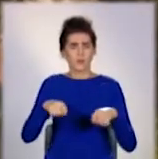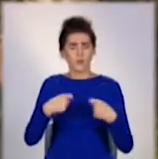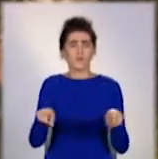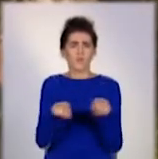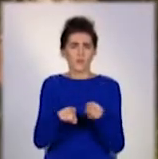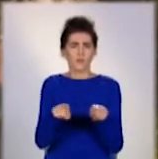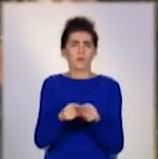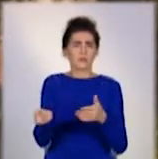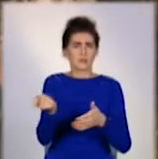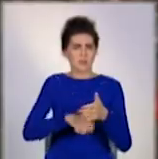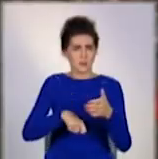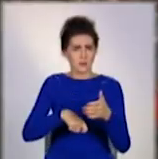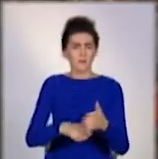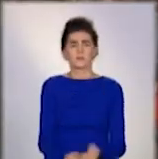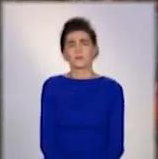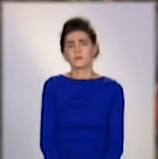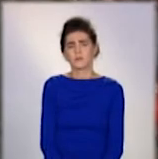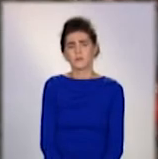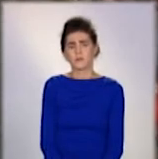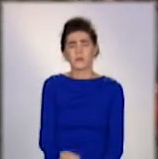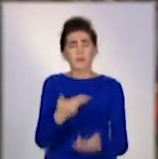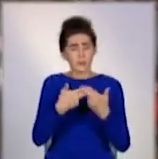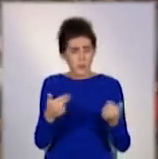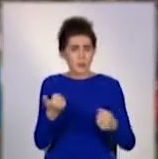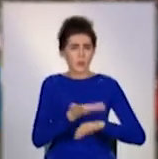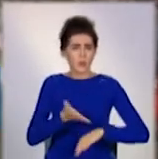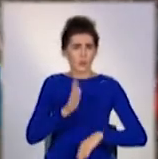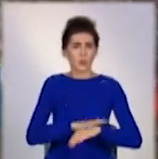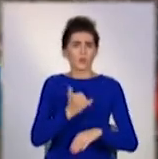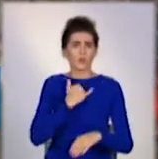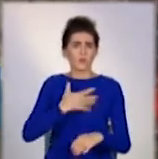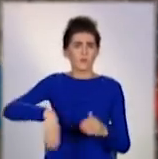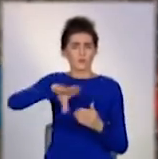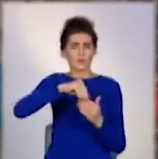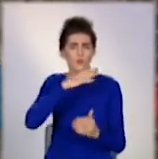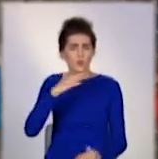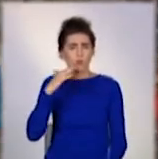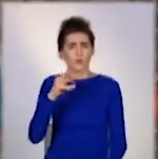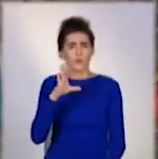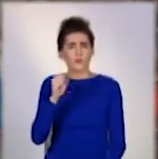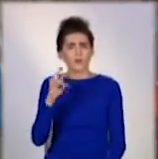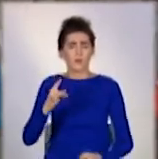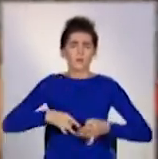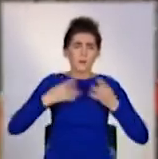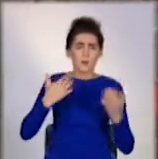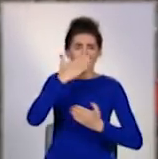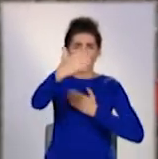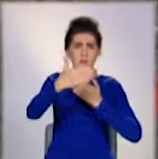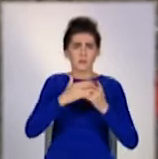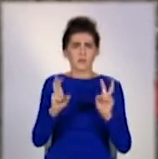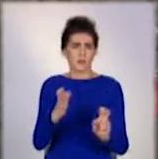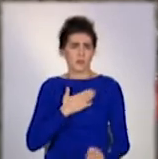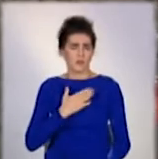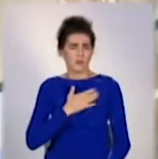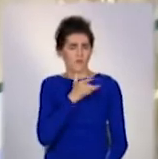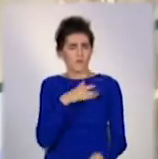одно зачинилися. Ну, тяжело, тому що у нас, бачите, яка група товару. У нас якраз праздник, це взагалі наше час.